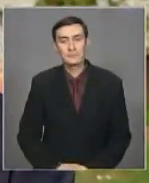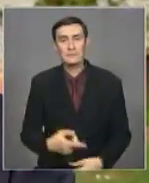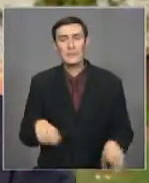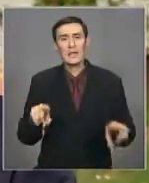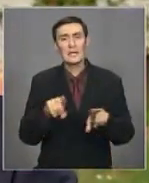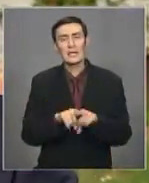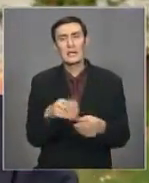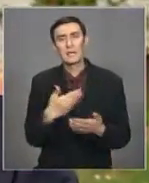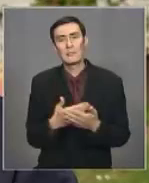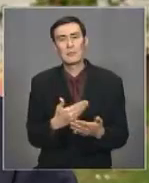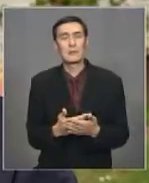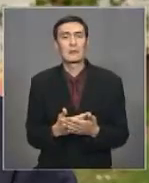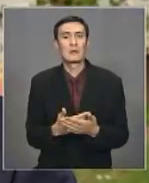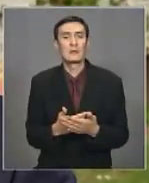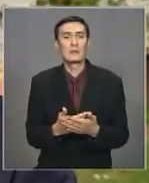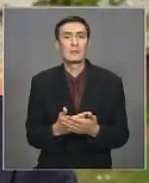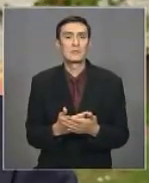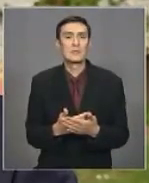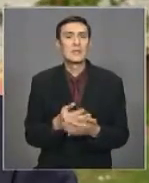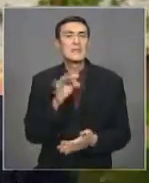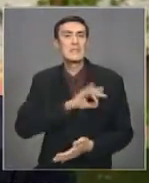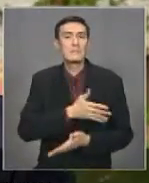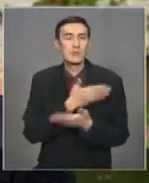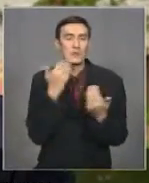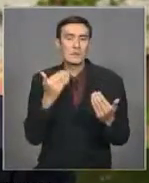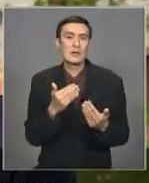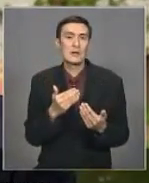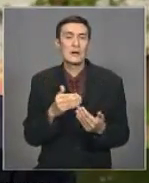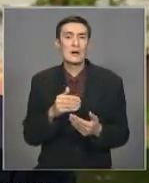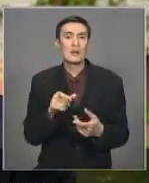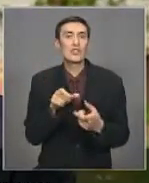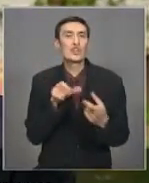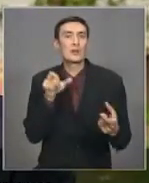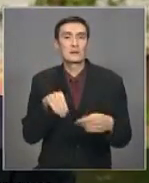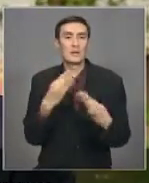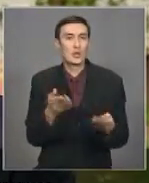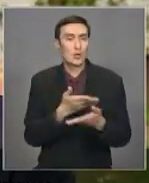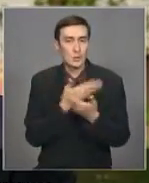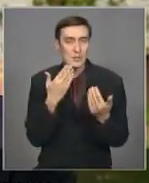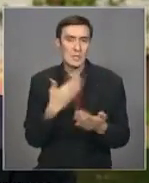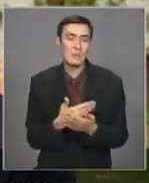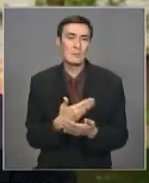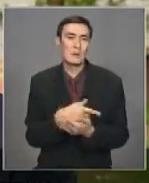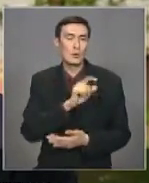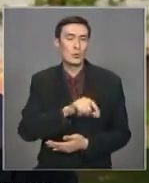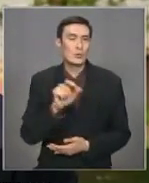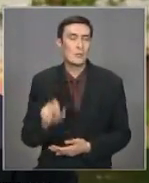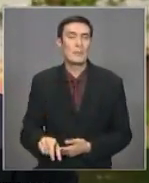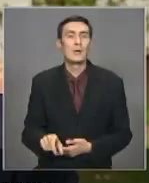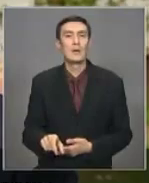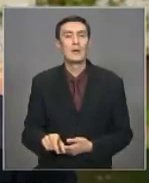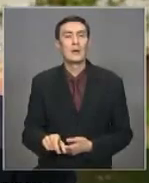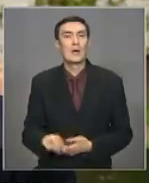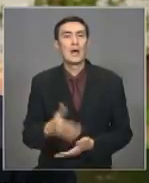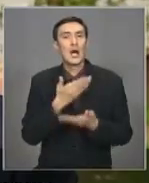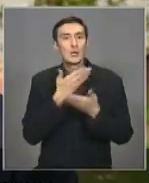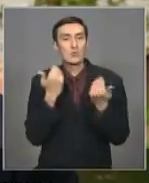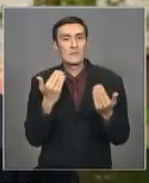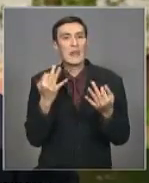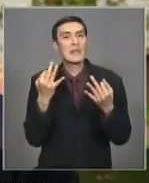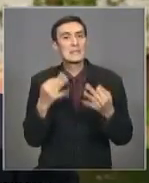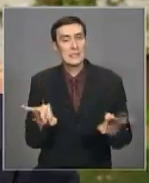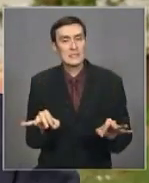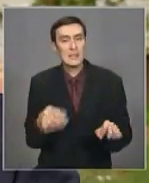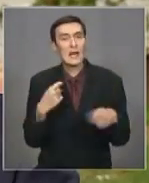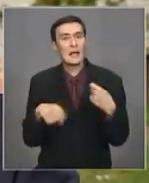Такие как неприменение контрольно-кассовых машин, то есть невыдача фискальных чеков посетителям, отсутствие лицензии